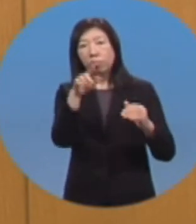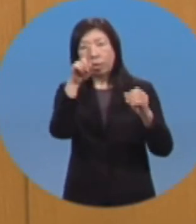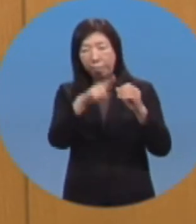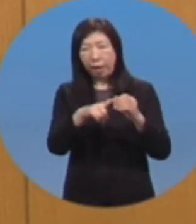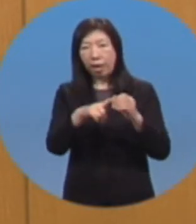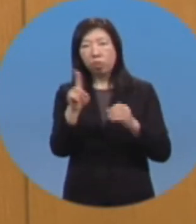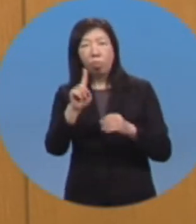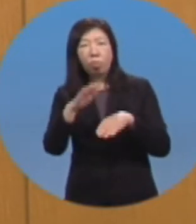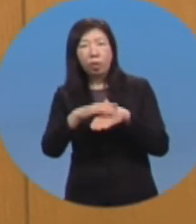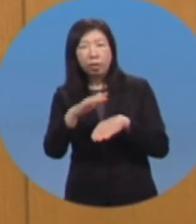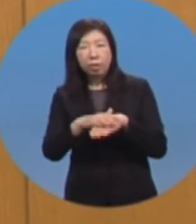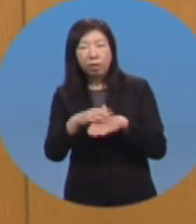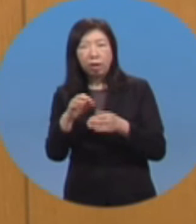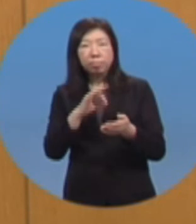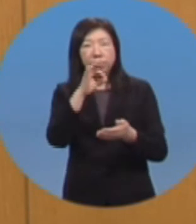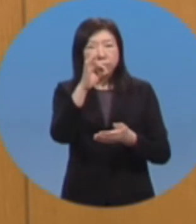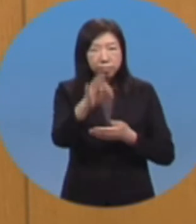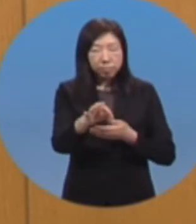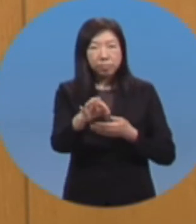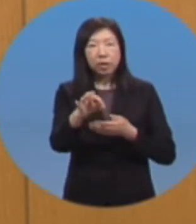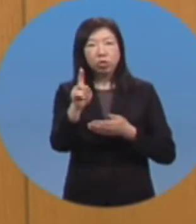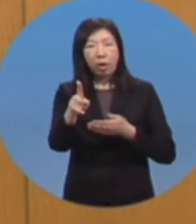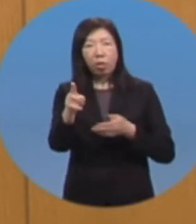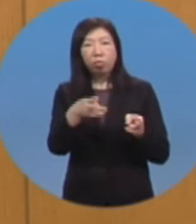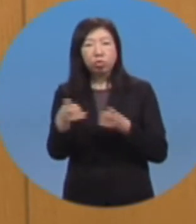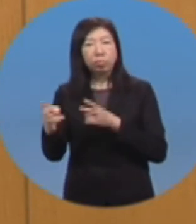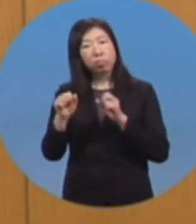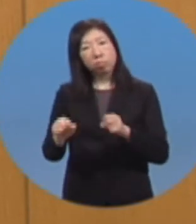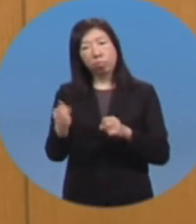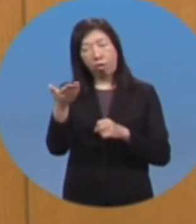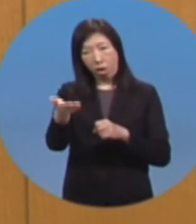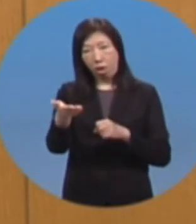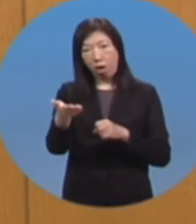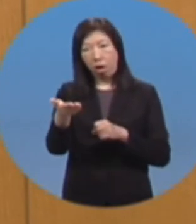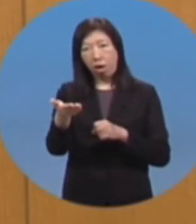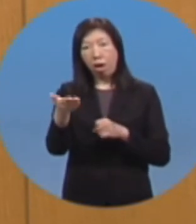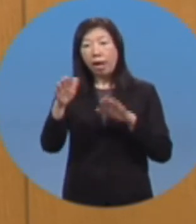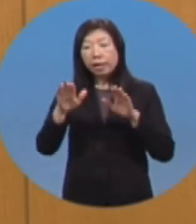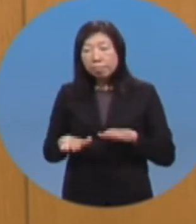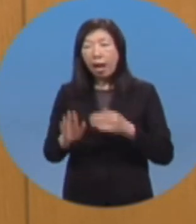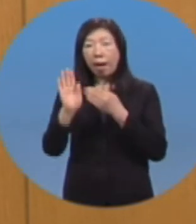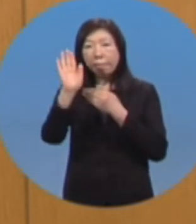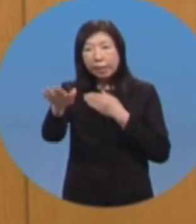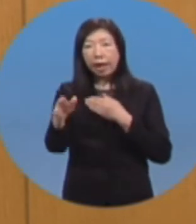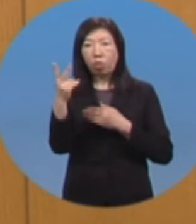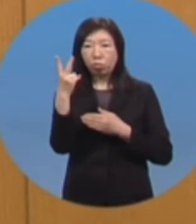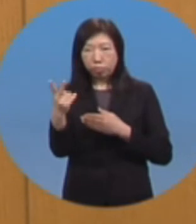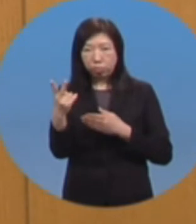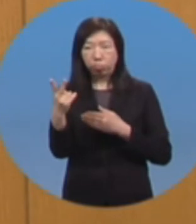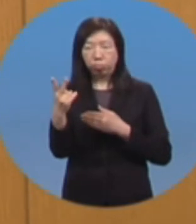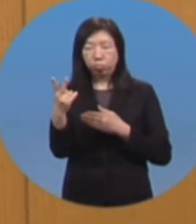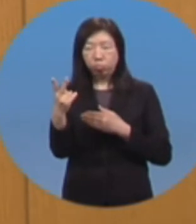にどのような投資をし、そして備えをしておくか、この今と将来両方